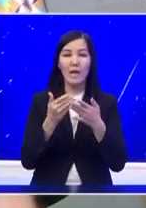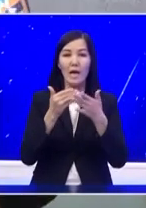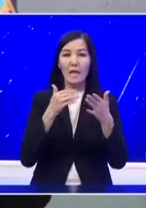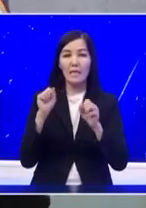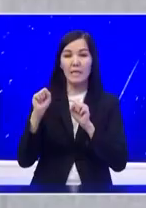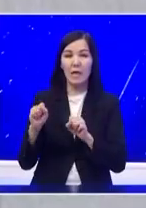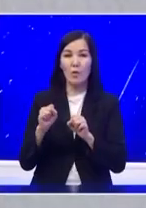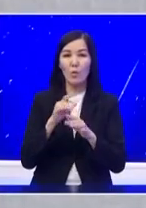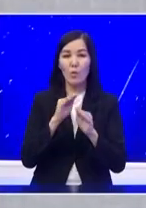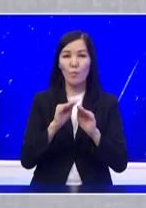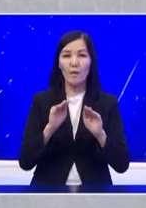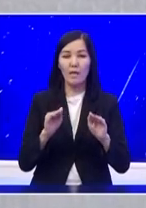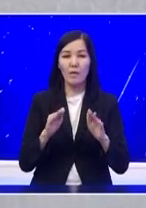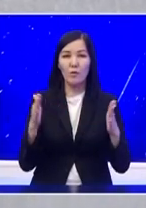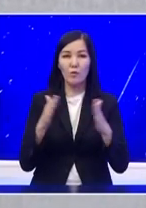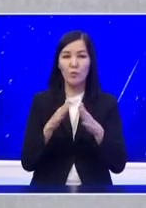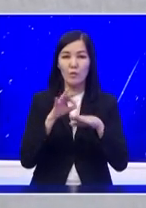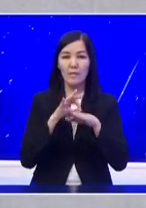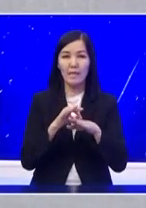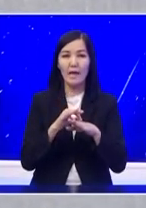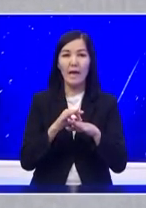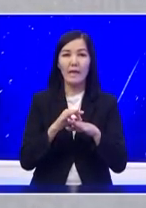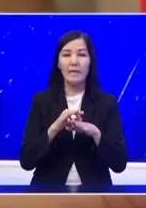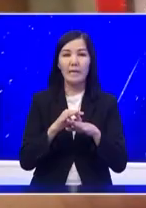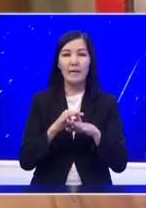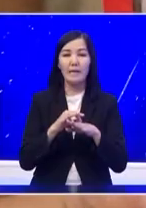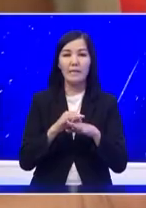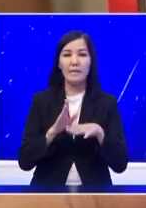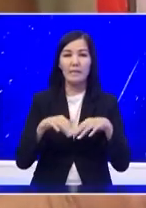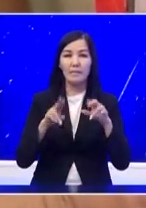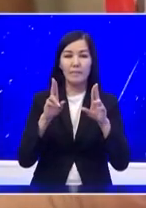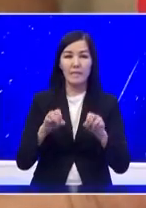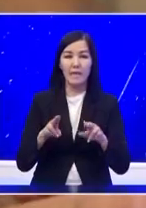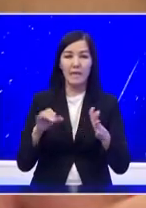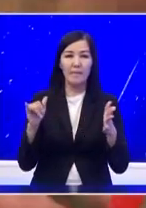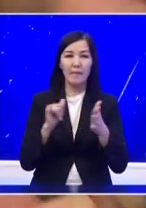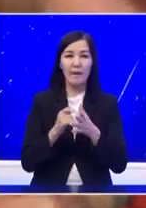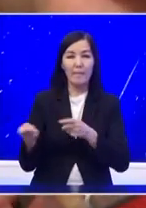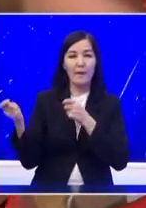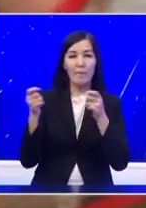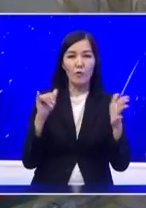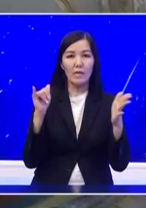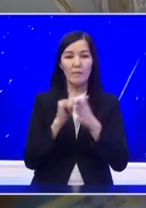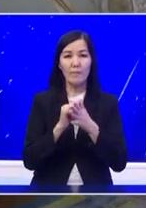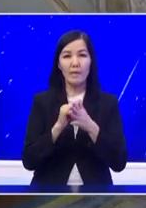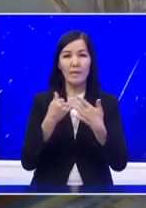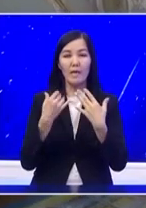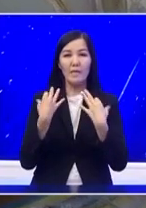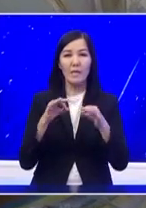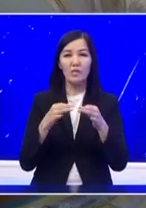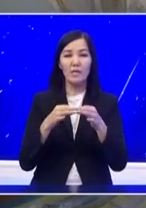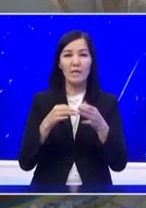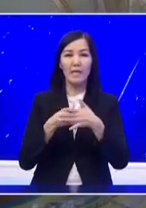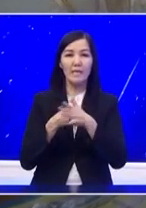алу шарасын бірнеше көп балалы үйде өткізді. Арнайы блокираторларын алып барып орнатып берді. Ашық терезе